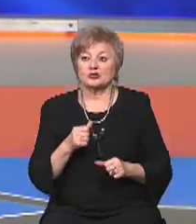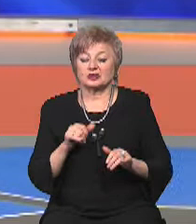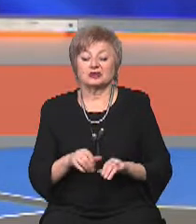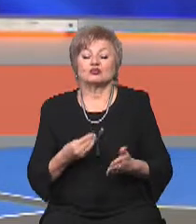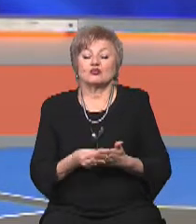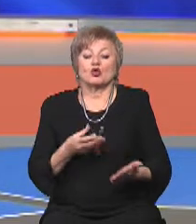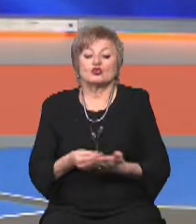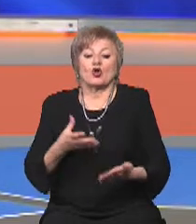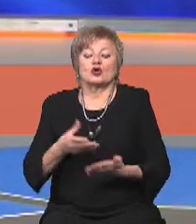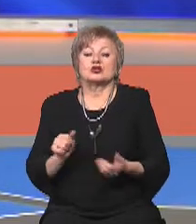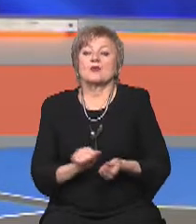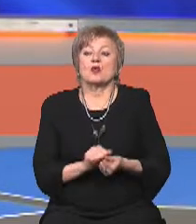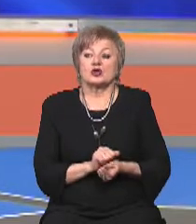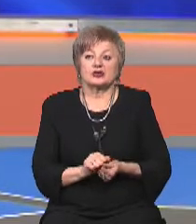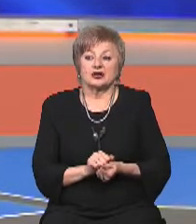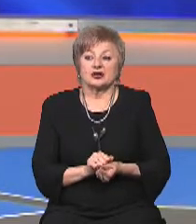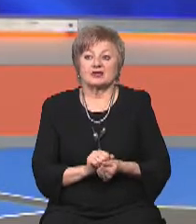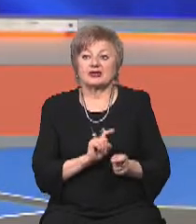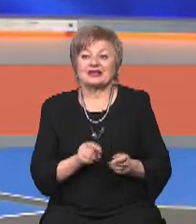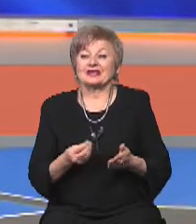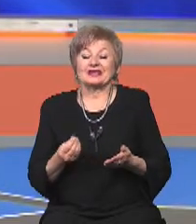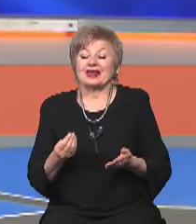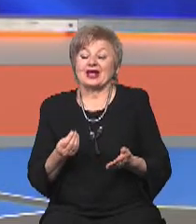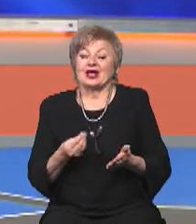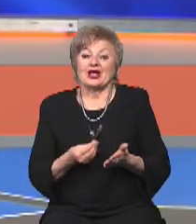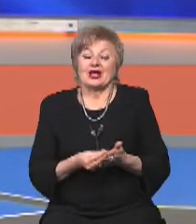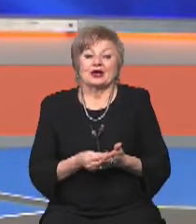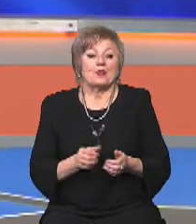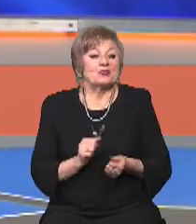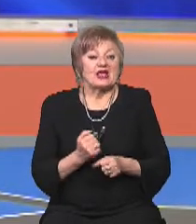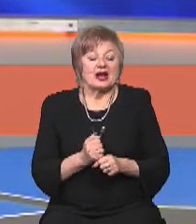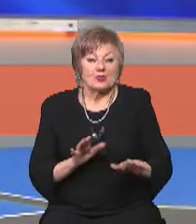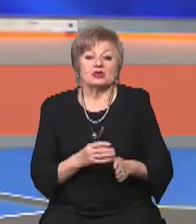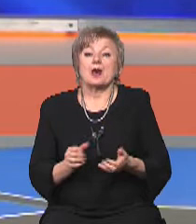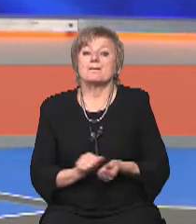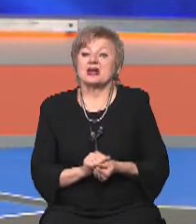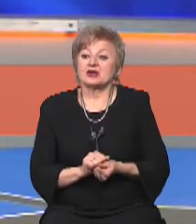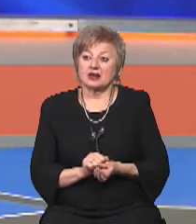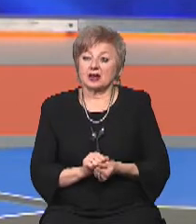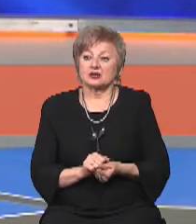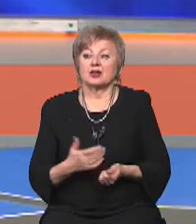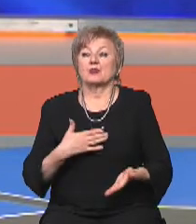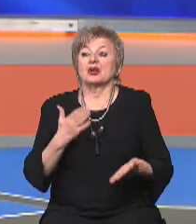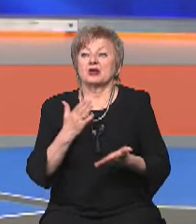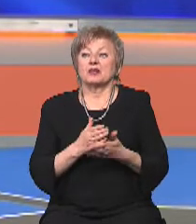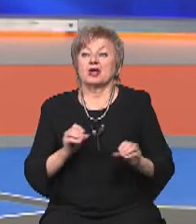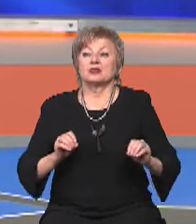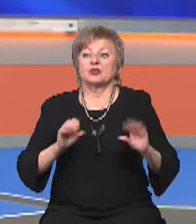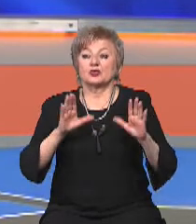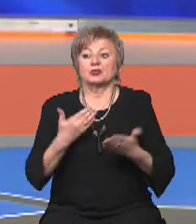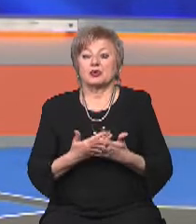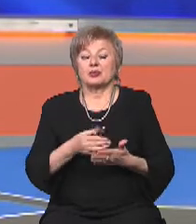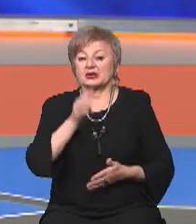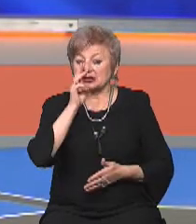матеріалів найчастіше, навіть не стільки вартість робіт. Хоча ми маємо з вами і підвищення, наприклад,